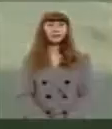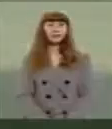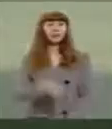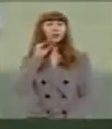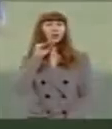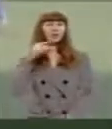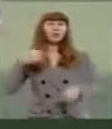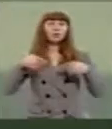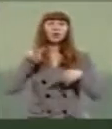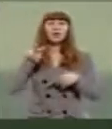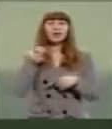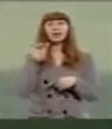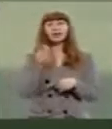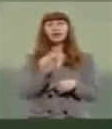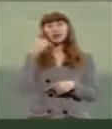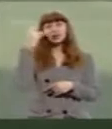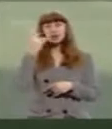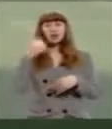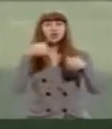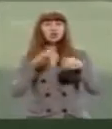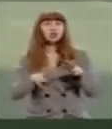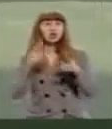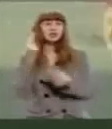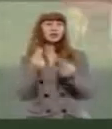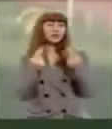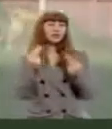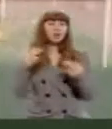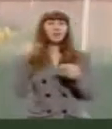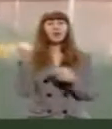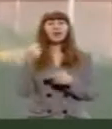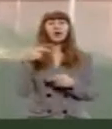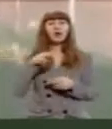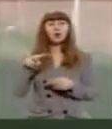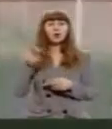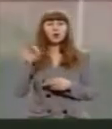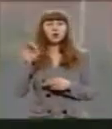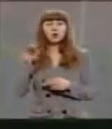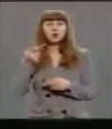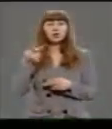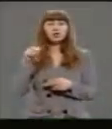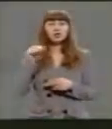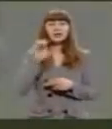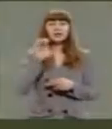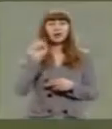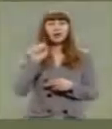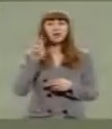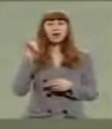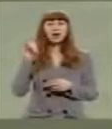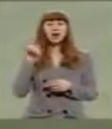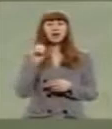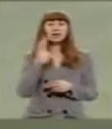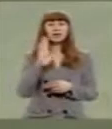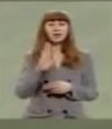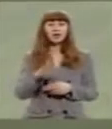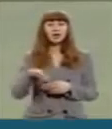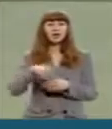Қазақстанның кәсіби футбол лигасы 1-ші шілдеде футбол маусымы қайта бастауға шешім қабылдады. Бұл туралы Қазақстан кәсіби футбол лигасының